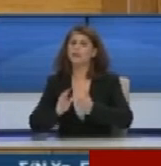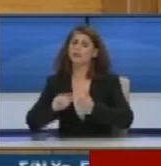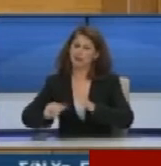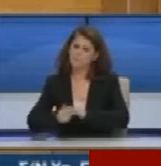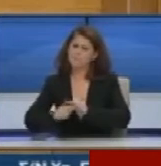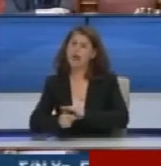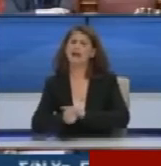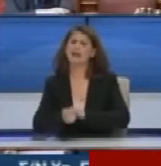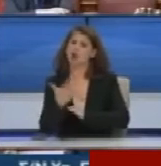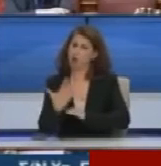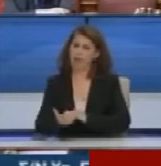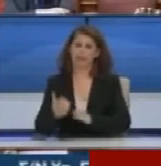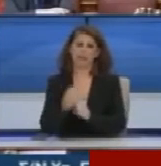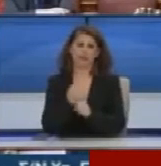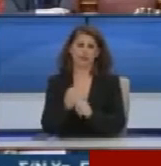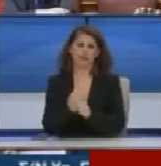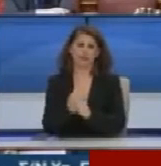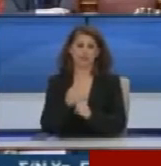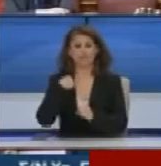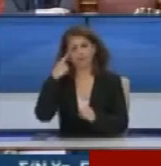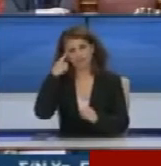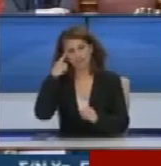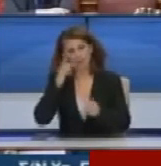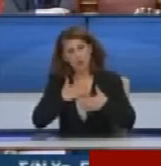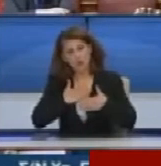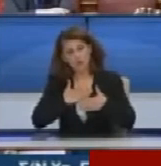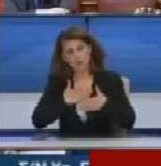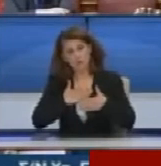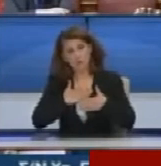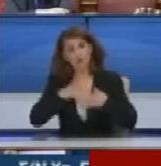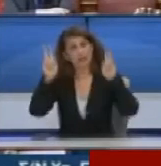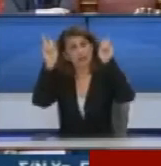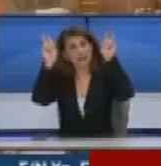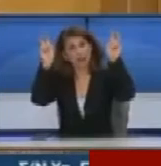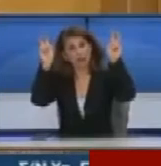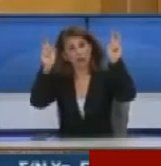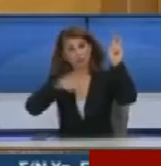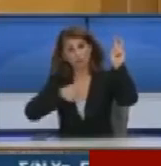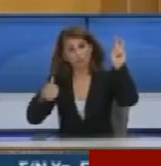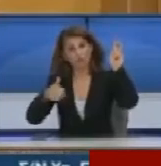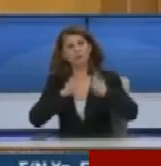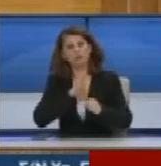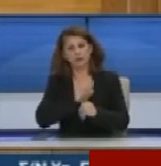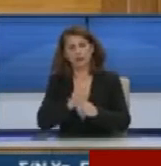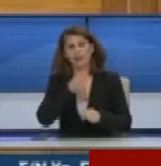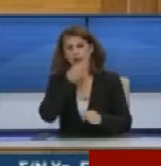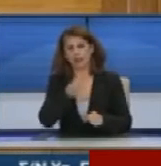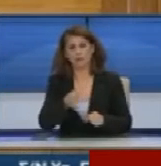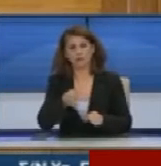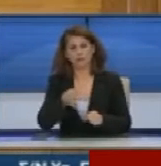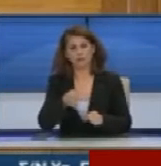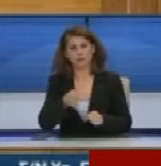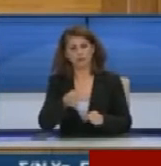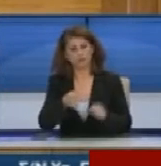της παρενόχλησης στην εργασία. Νομίζω ότι οι τίτλοι και μόνο αρκούν για να δηλώσουν